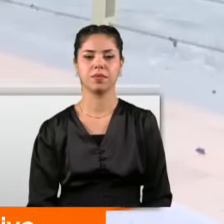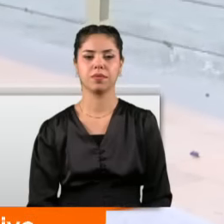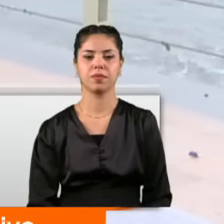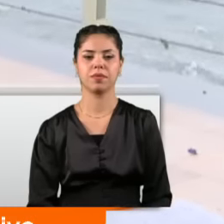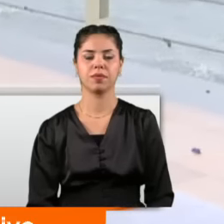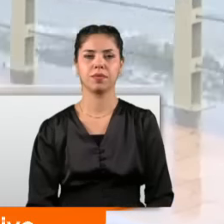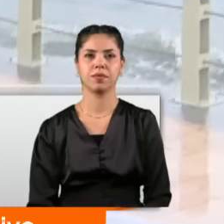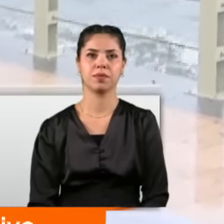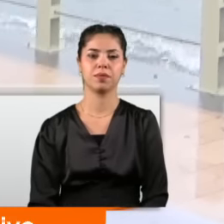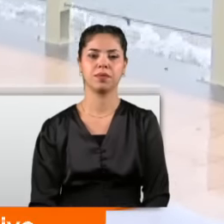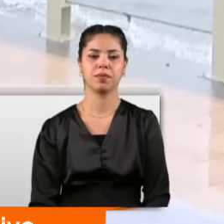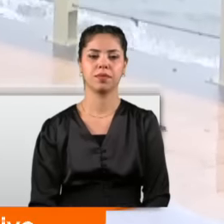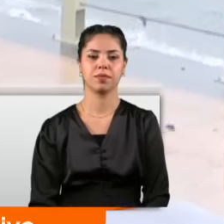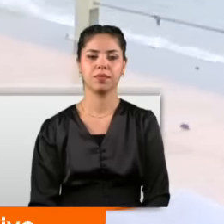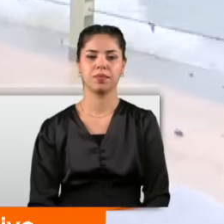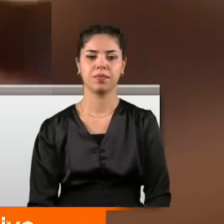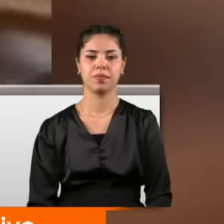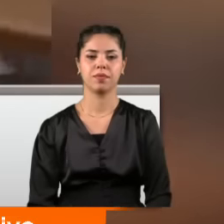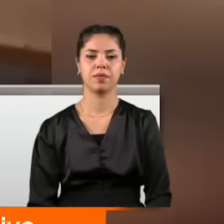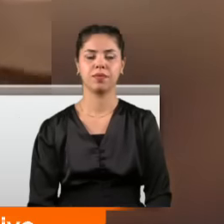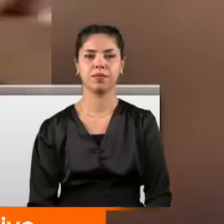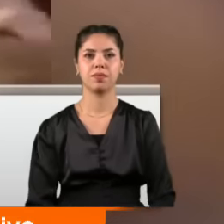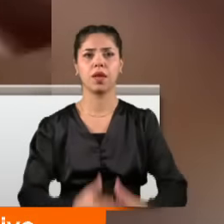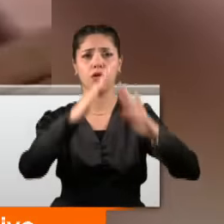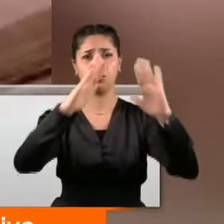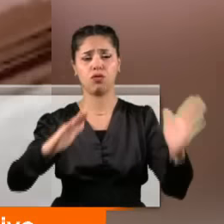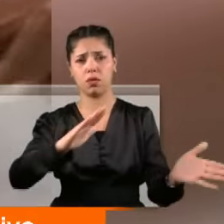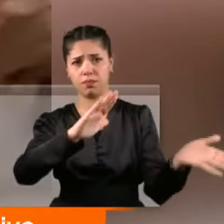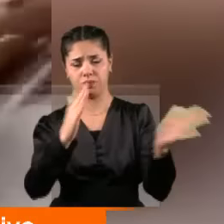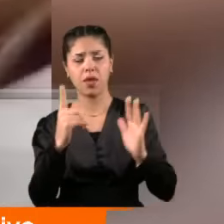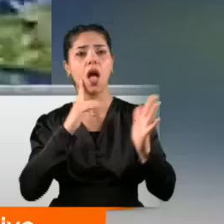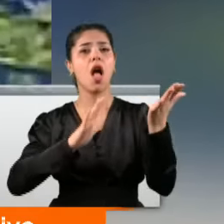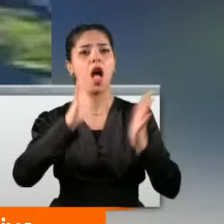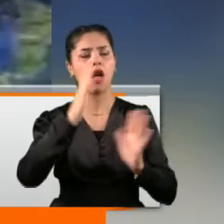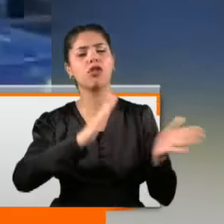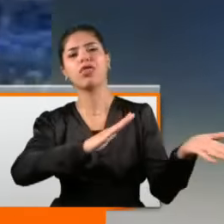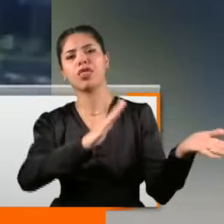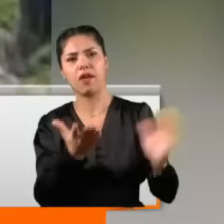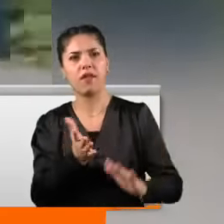Yürümekte zorlanıyoruz. Sağa sola sarsıyor bizi. Çatılar uçtu, ağaçlar devrildi.